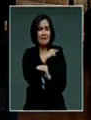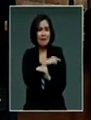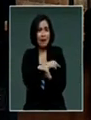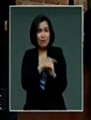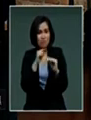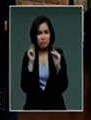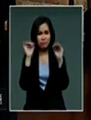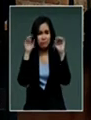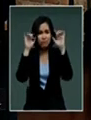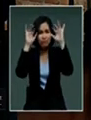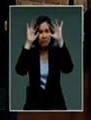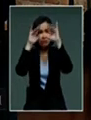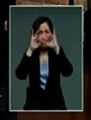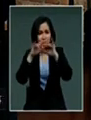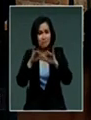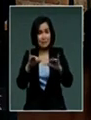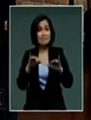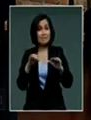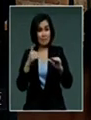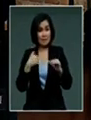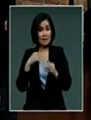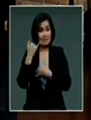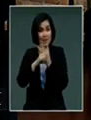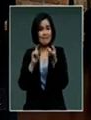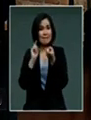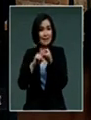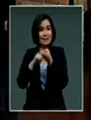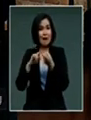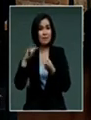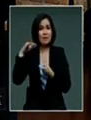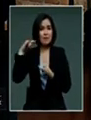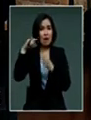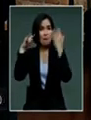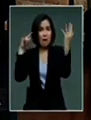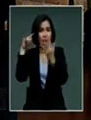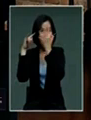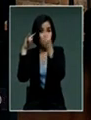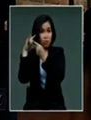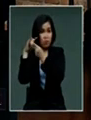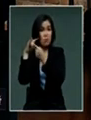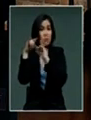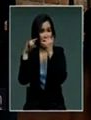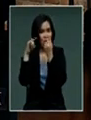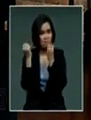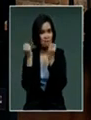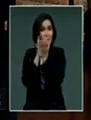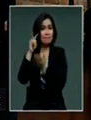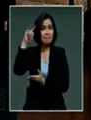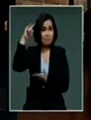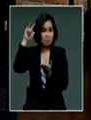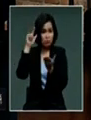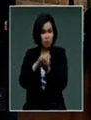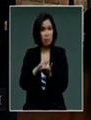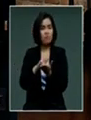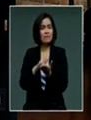ยู่พื้นที ่ แล้วก็รัสเซียเองต้องเผชิญกับพายุหิมะในรอบ60 ปีด้วยก ็ เลยคาดการณ์ว่านี่อาจจะเป็นปัจจัยหนึ่งที่ส่งผล